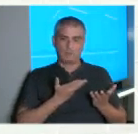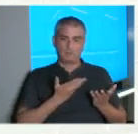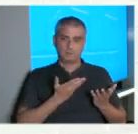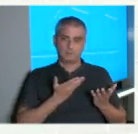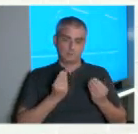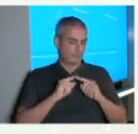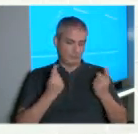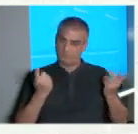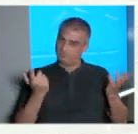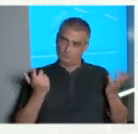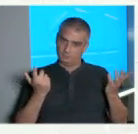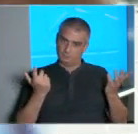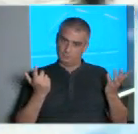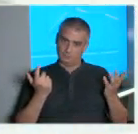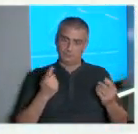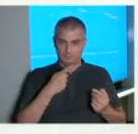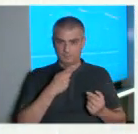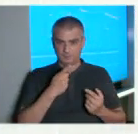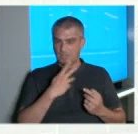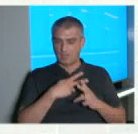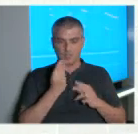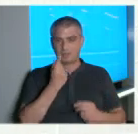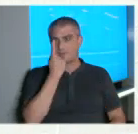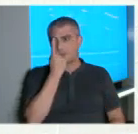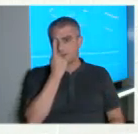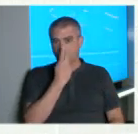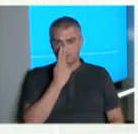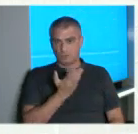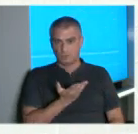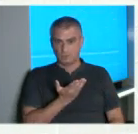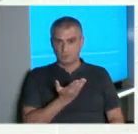דברים אחרים, ממחלות אחרות, לא אגיד לך. אבל זה רק דבר אחד, אתה רואה?